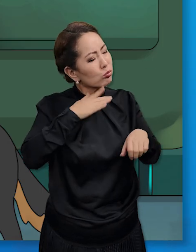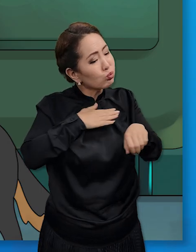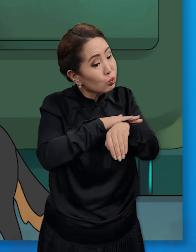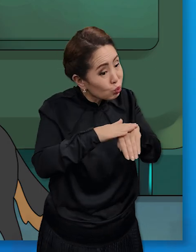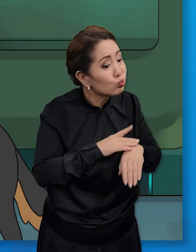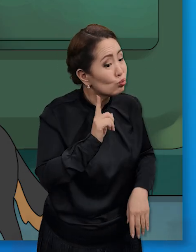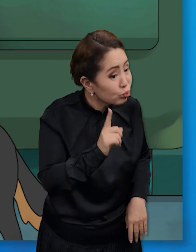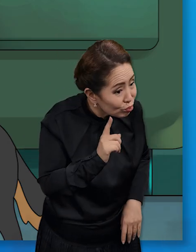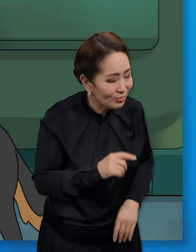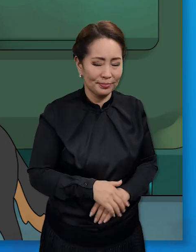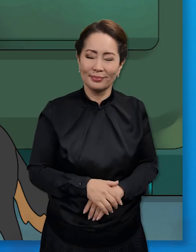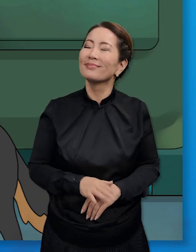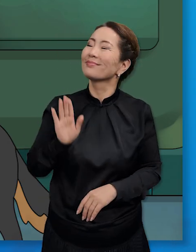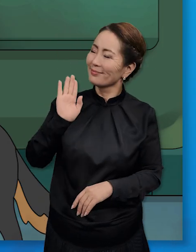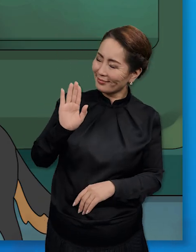арвааха.